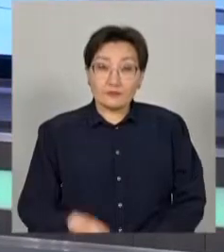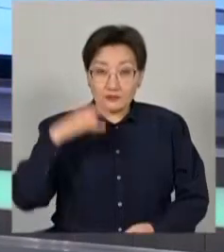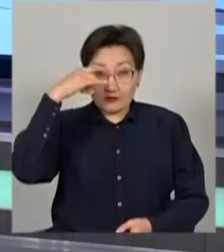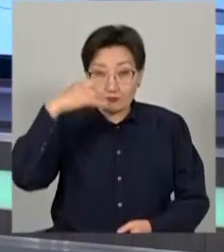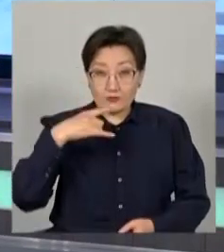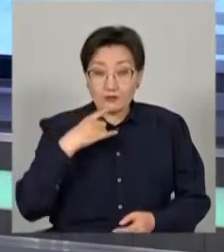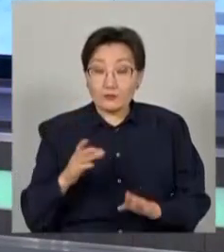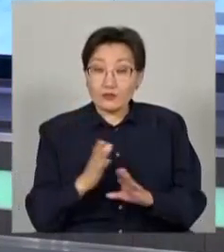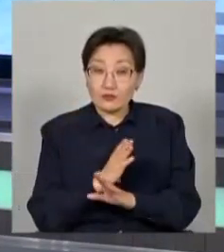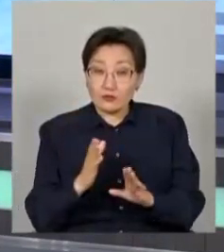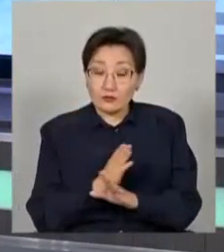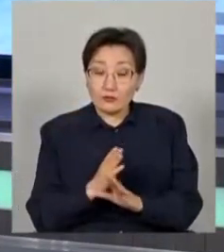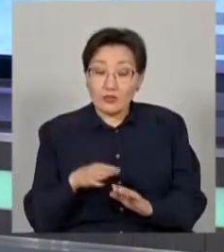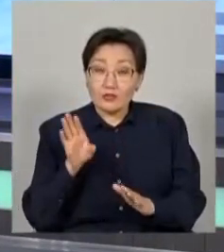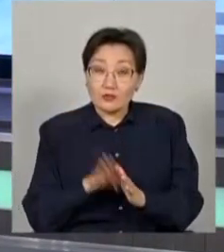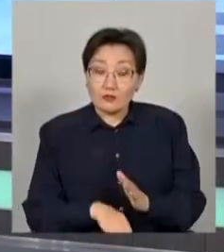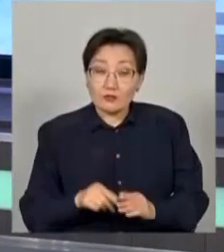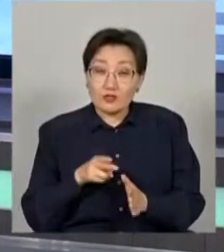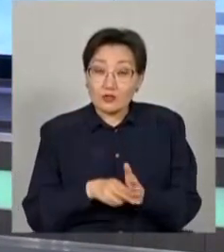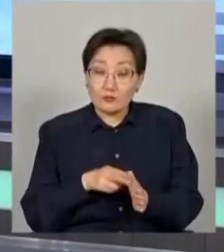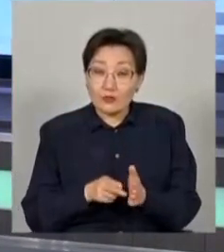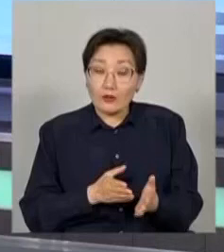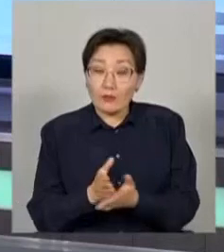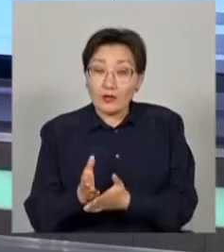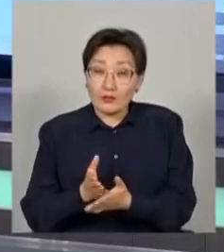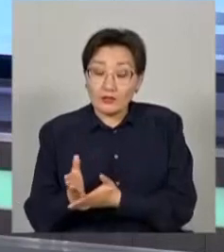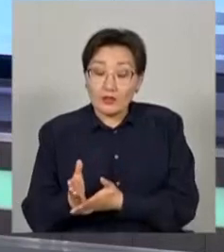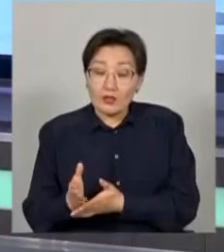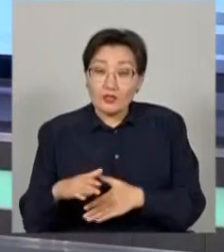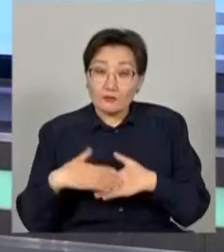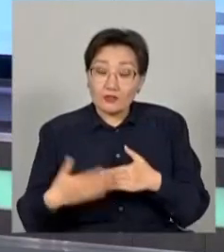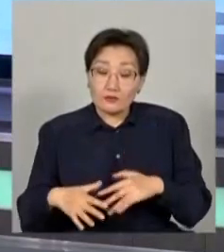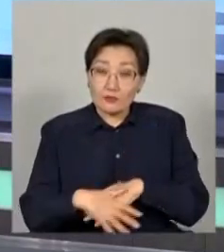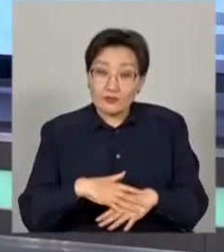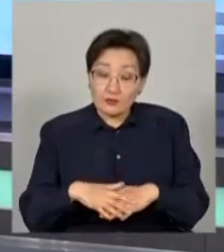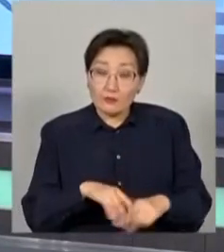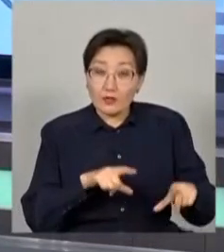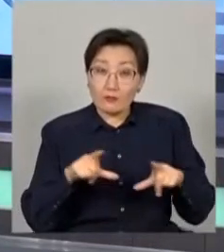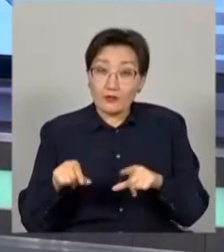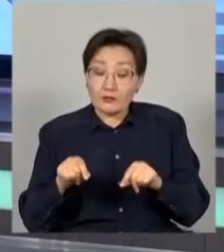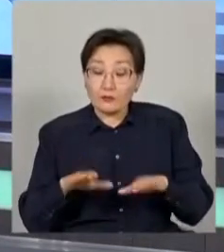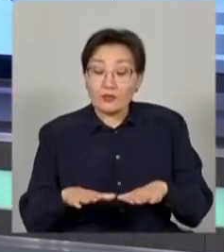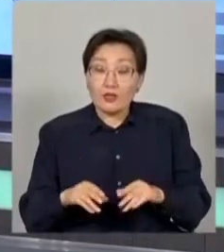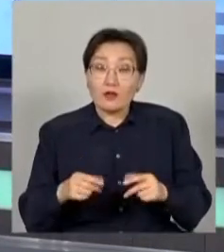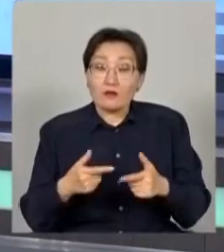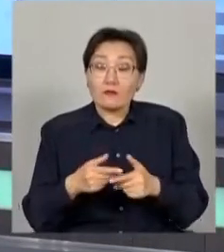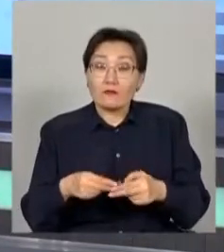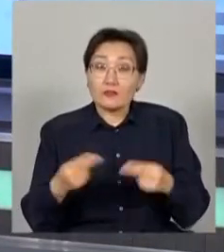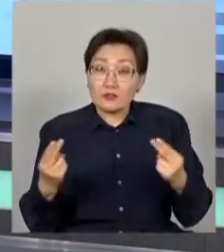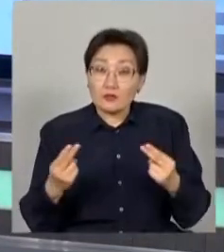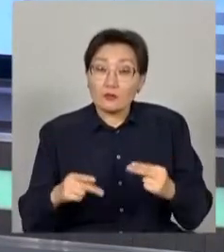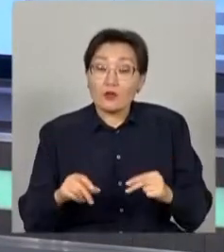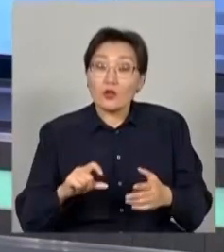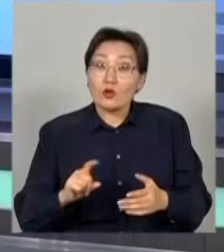Еліміздегі ауа райының қолайсыздығынан теміржол бағыттары жаппай кешігіп жатыр. Халық барар жеріне жету үшін вокзалдың күту залында